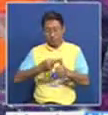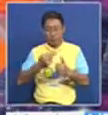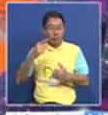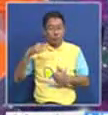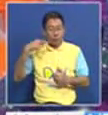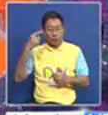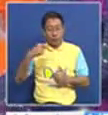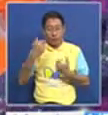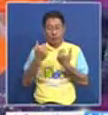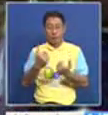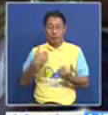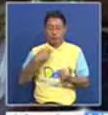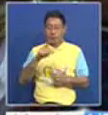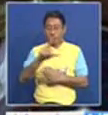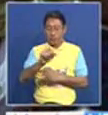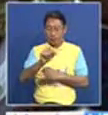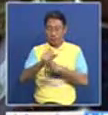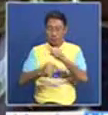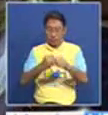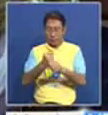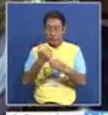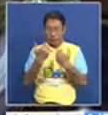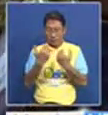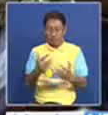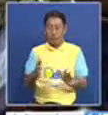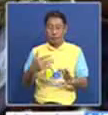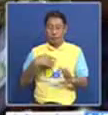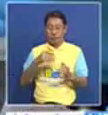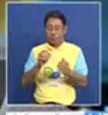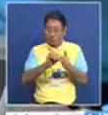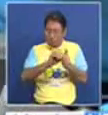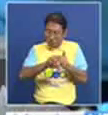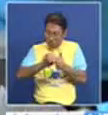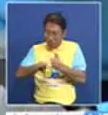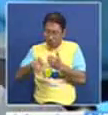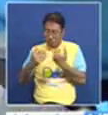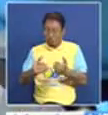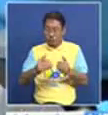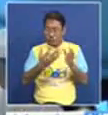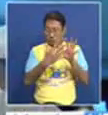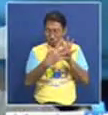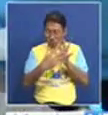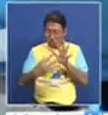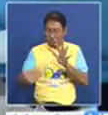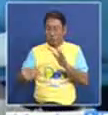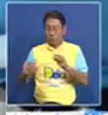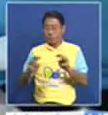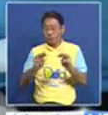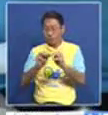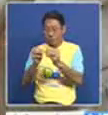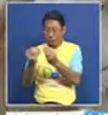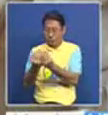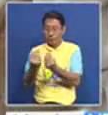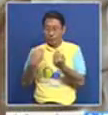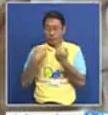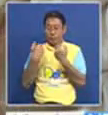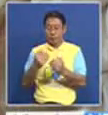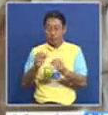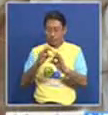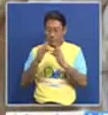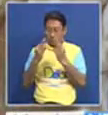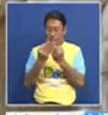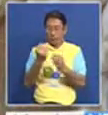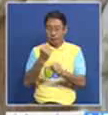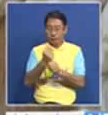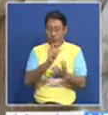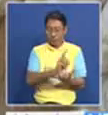ลานดอกไม้มากว่า20ปีแล้วแล้วก็ได้มีการถ่ายทอดภูมิปัญญาสู่คนในหมู่บ้านจนปัจจุบันนี้นะคะมีครัวเรือนที่